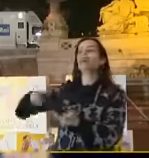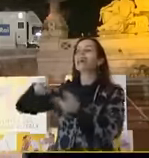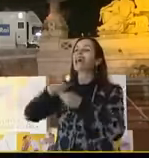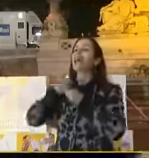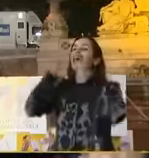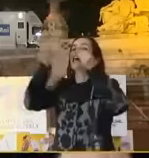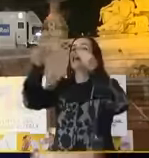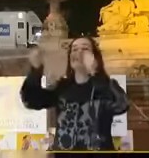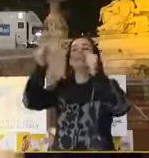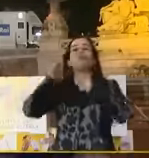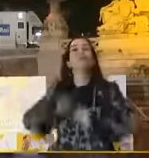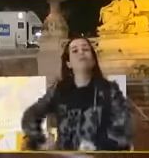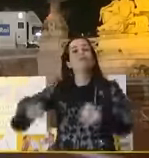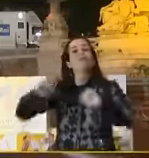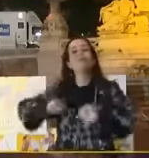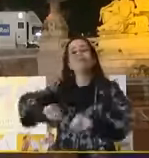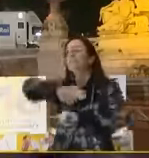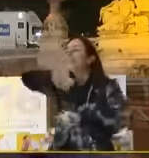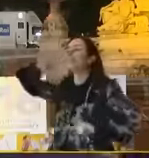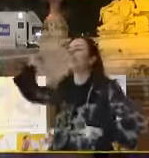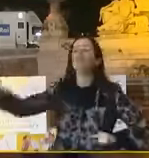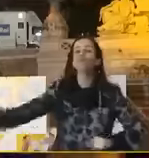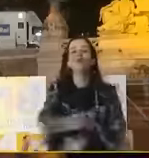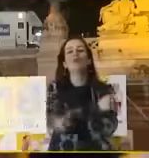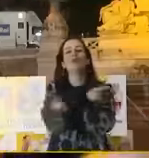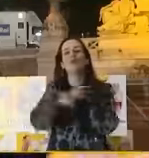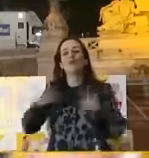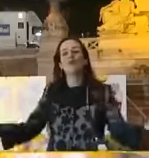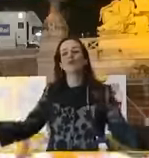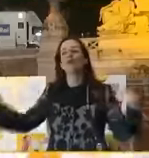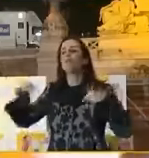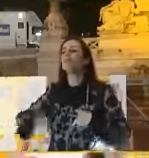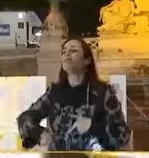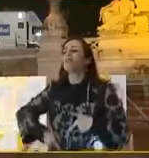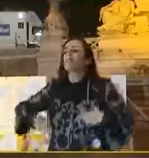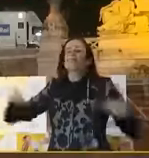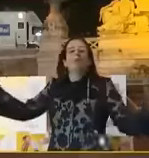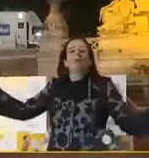me è un mito. Beppe!